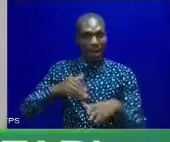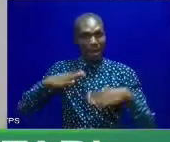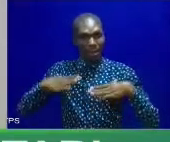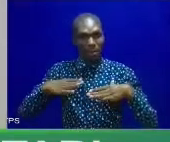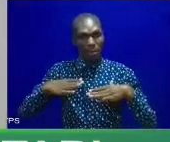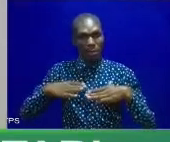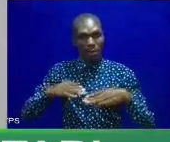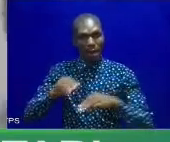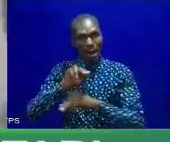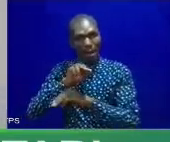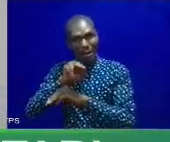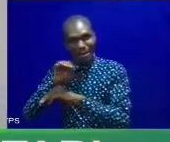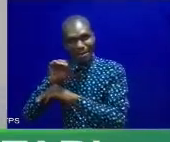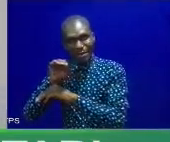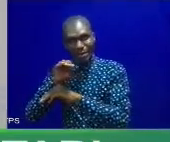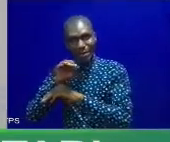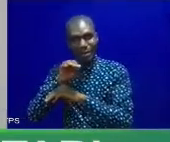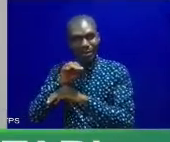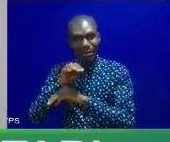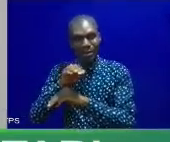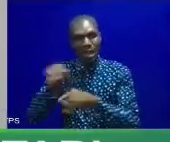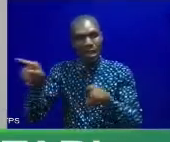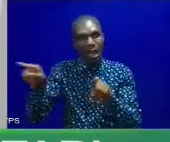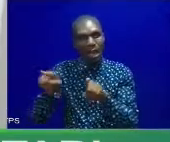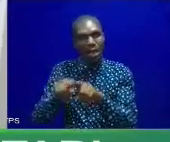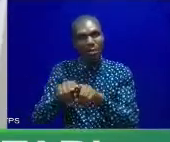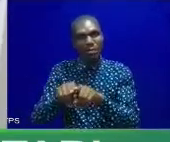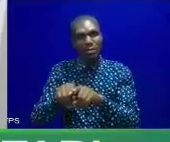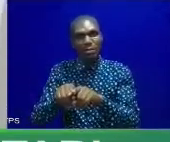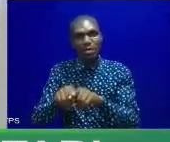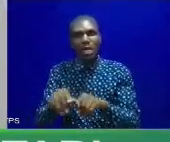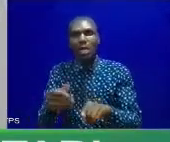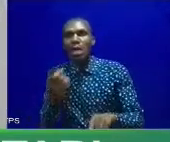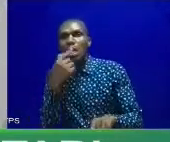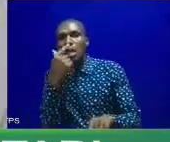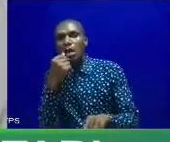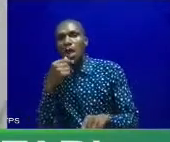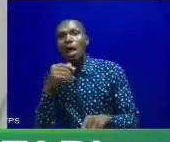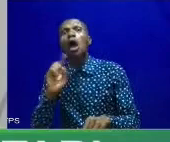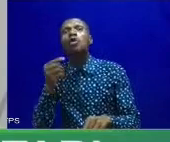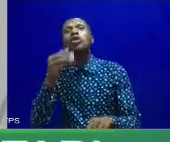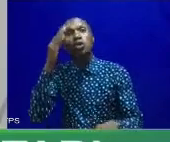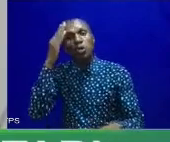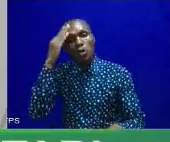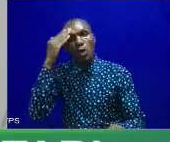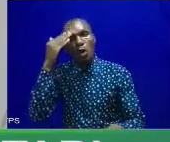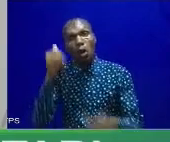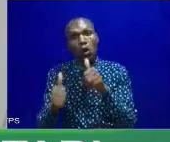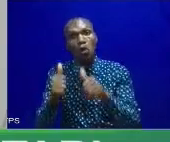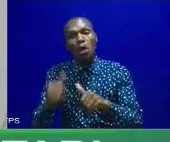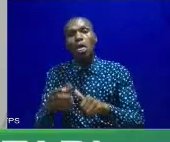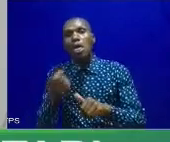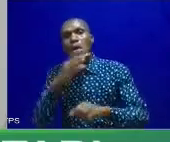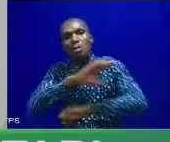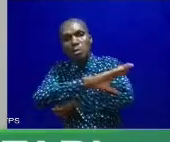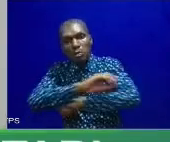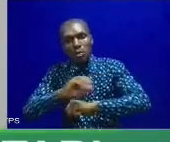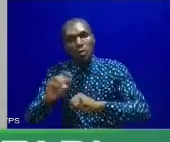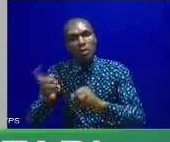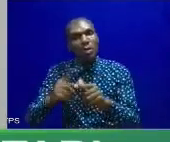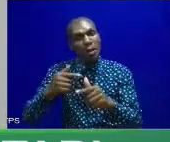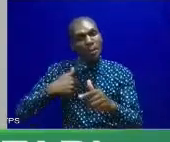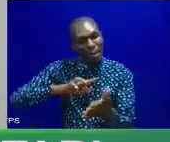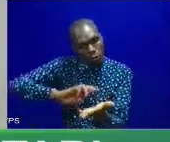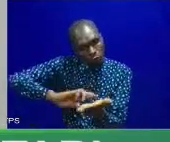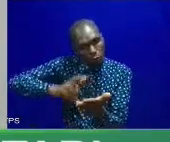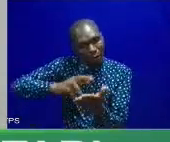over. Ukichukua one string ama one antibiotic, mimi najua tu na umechukua upate msigani, na naandika tu, na mimi